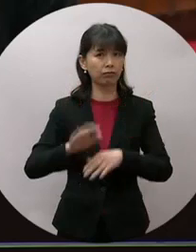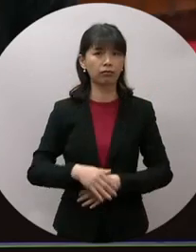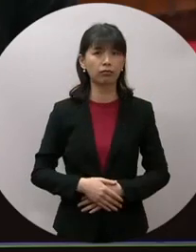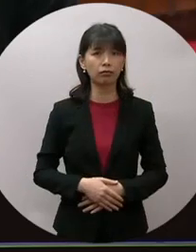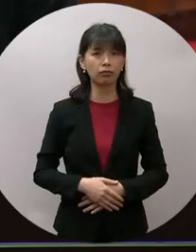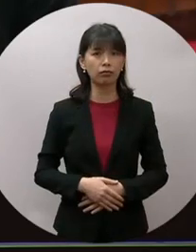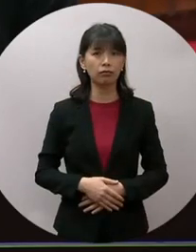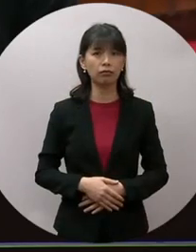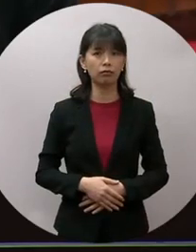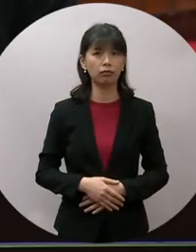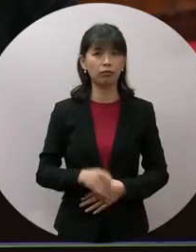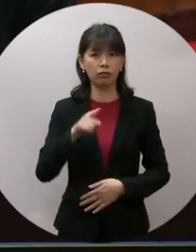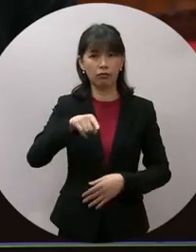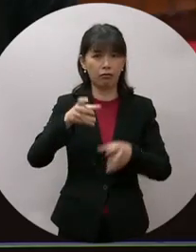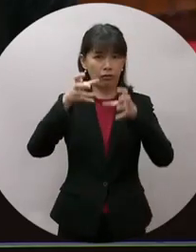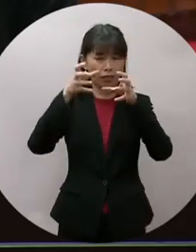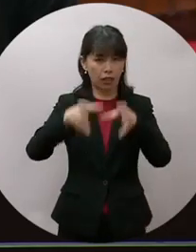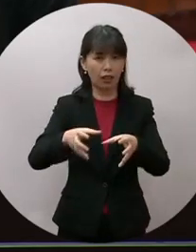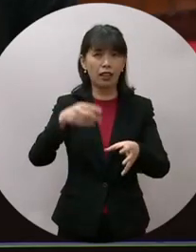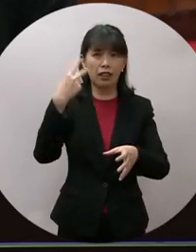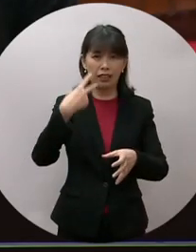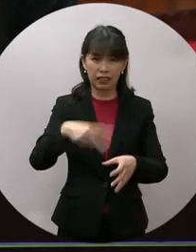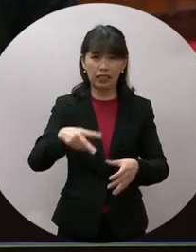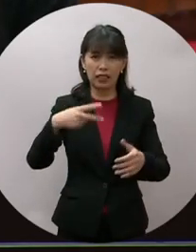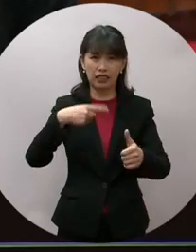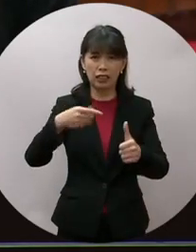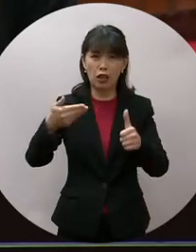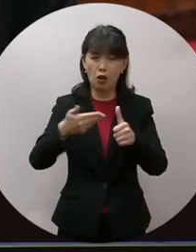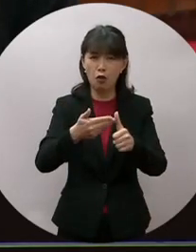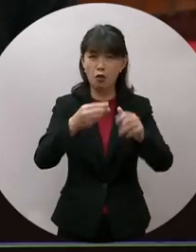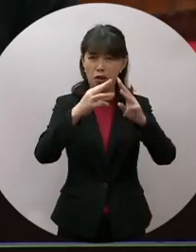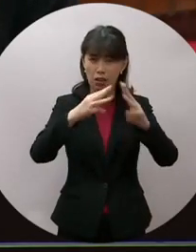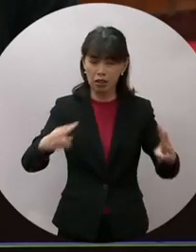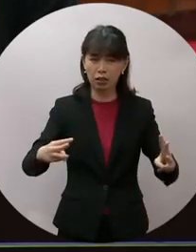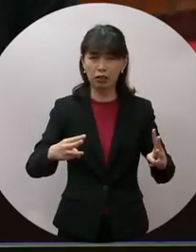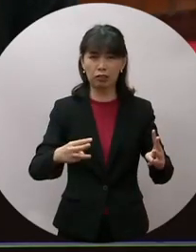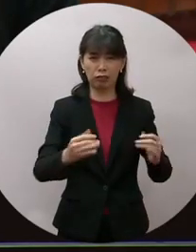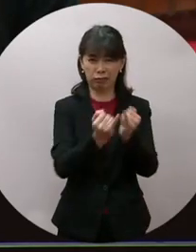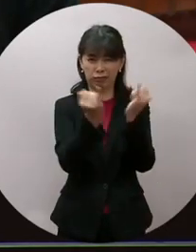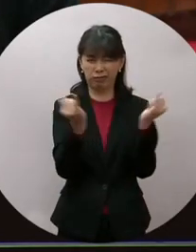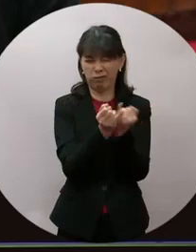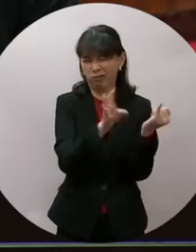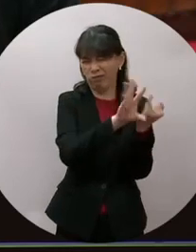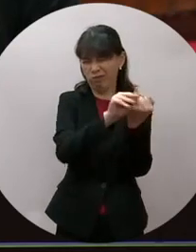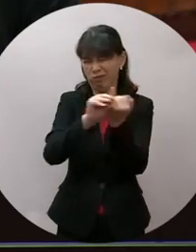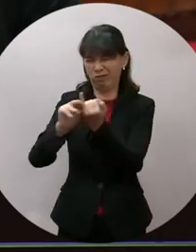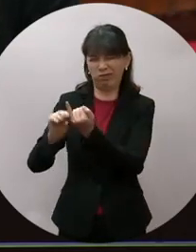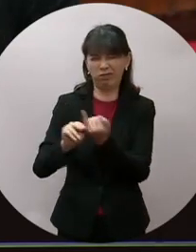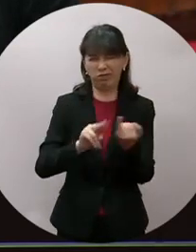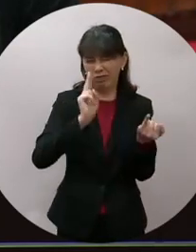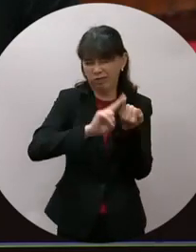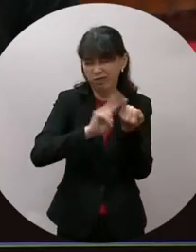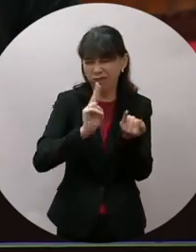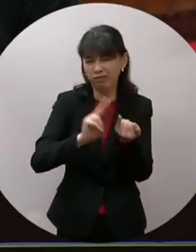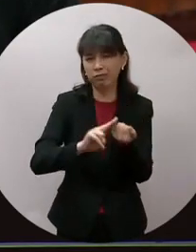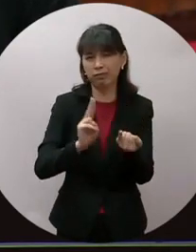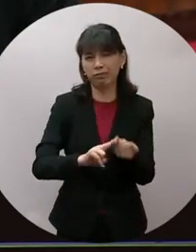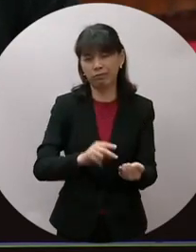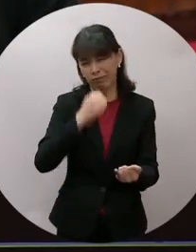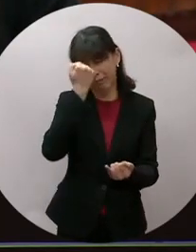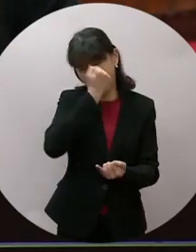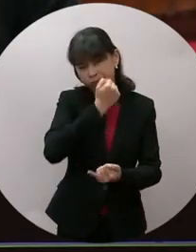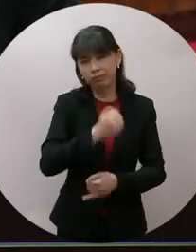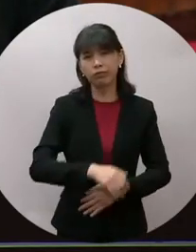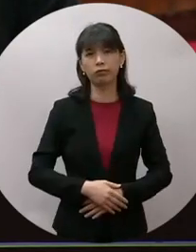然去设立一个所谓的再教育营，女性是遭受强暴、性侵，许多不人道的对